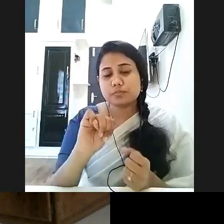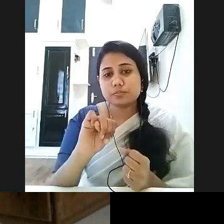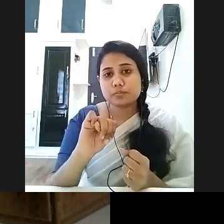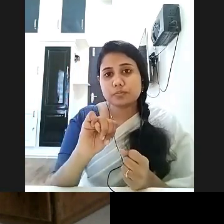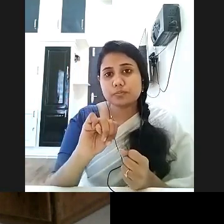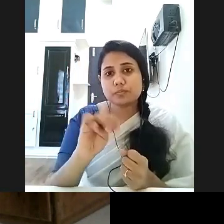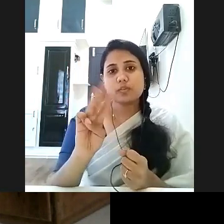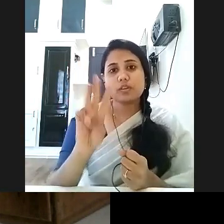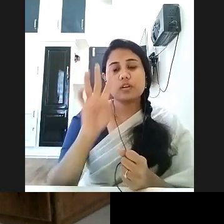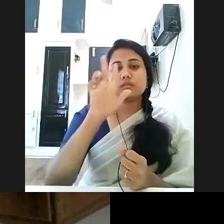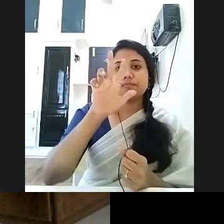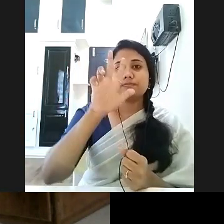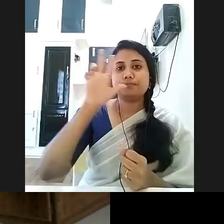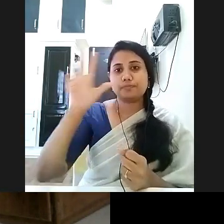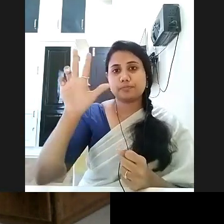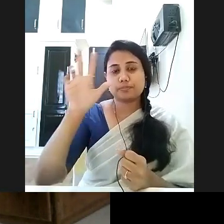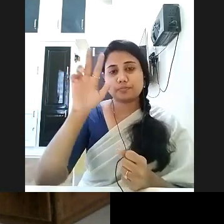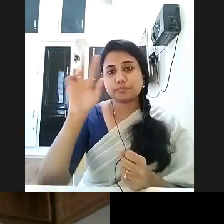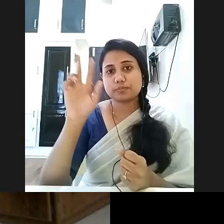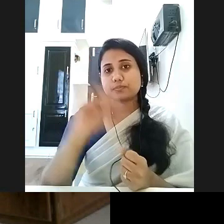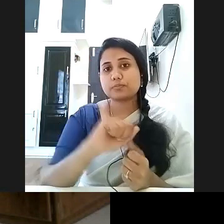88